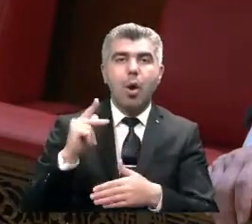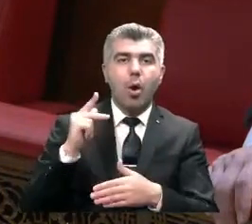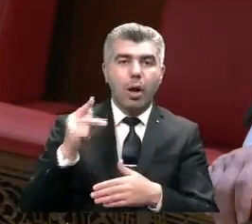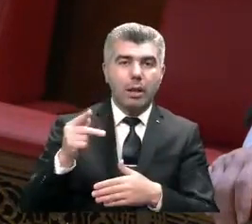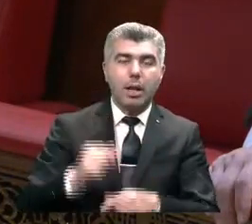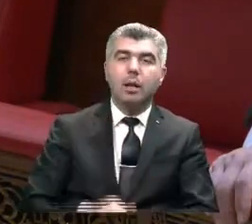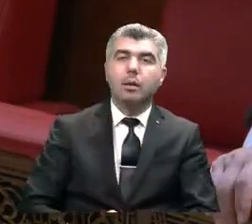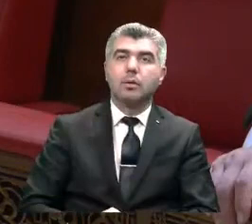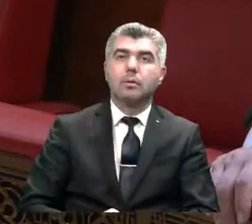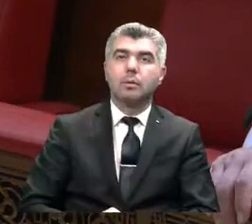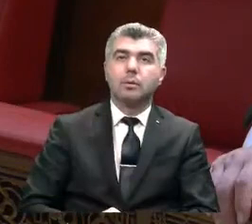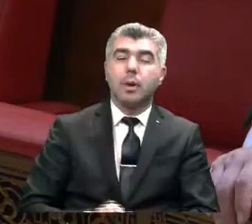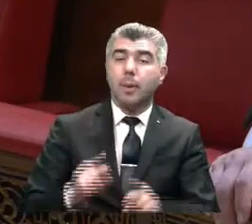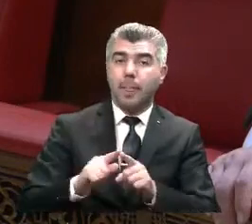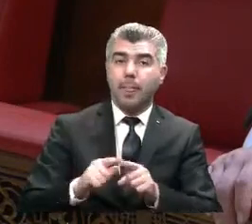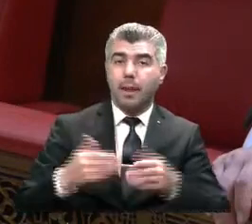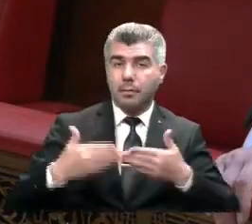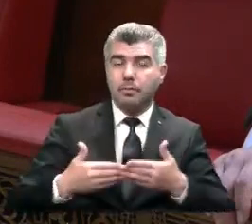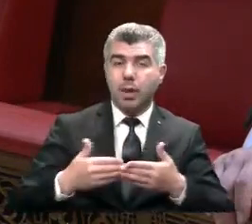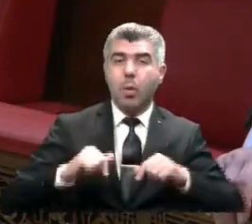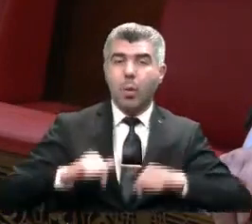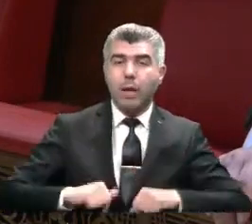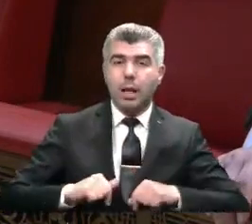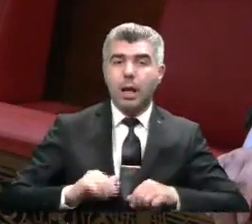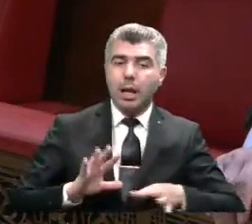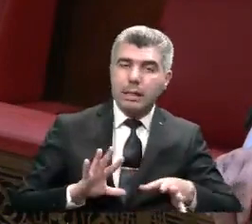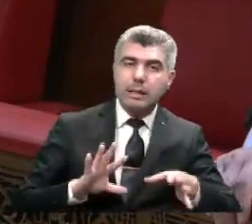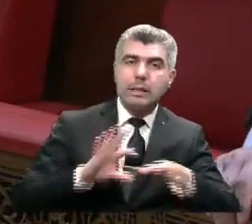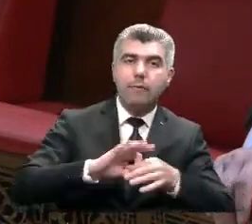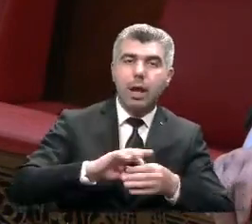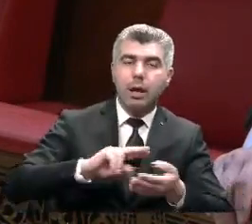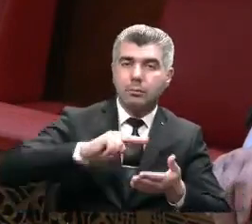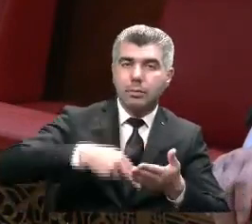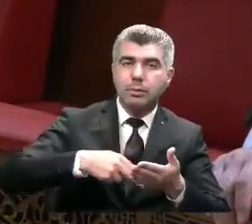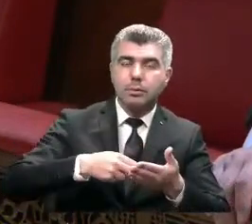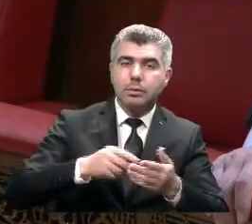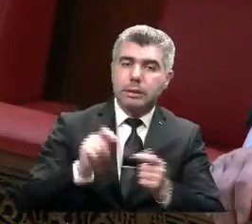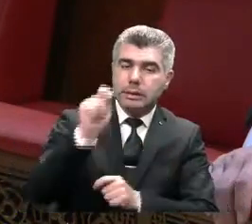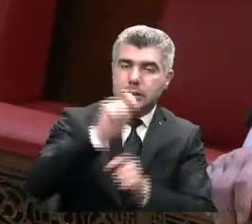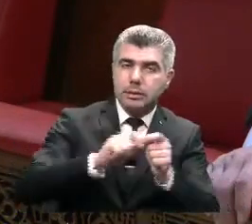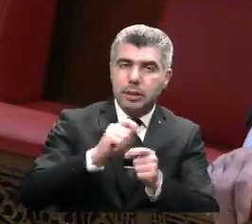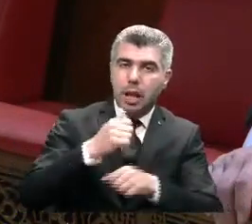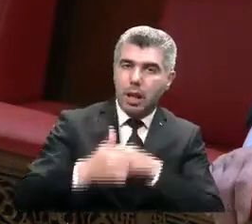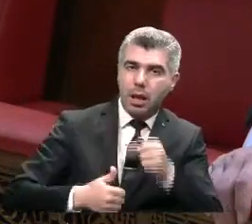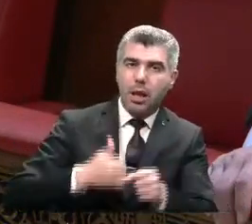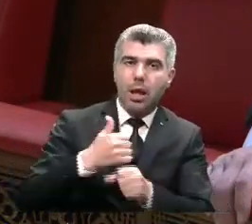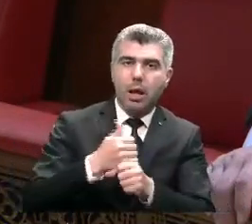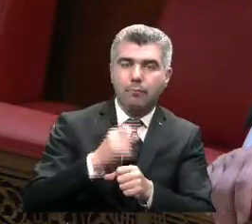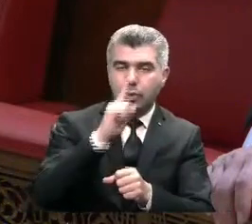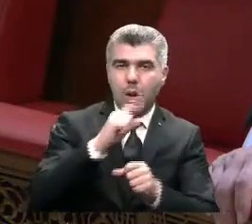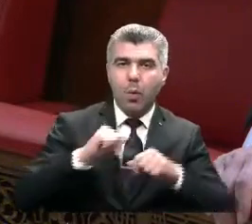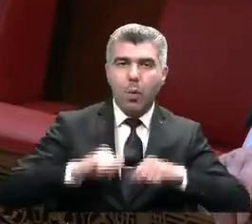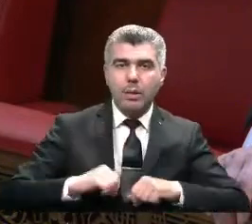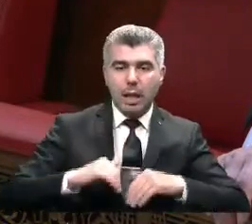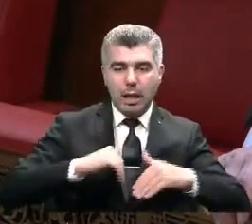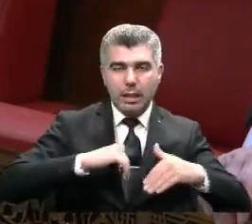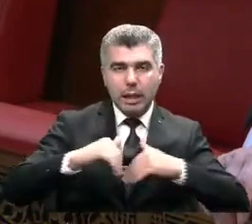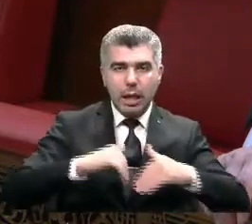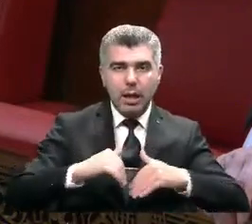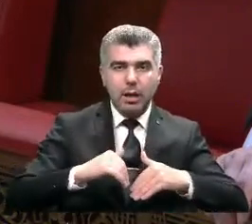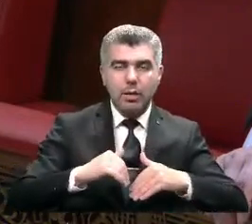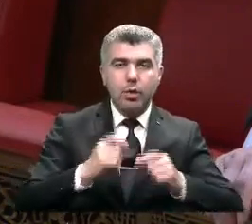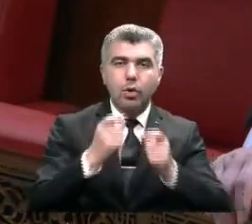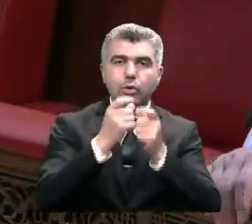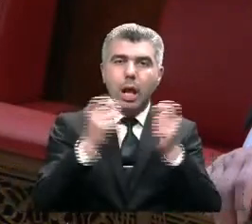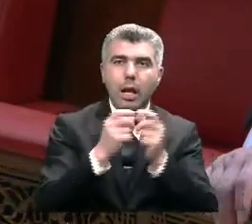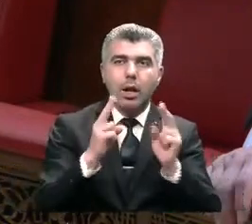وتتنكب الآن الوزارة على إعداد اتفاقية شراكة هذه السنة إن شاء الله مع كل من وزارة التجهيز والماء والشركة الوطنية للطرق السيارة وأيضا